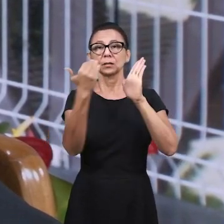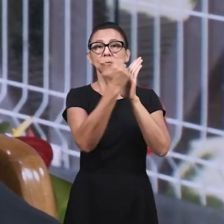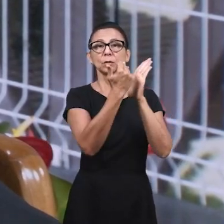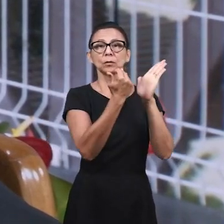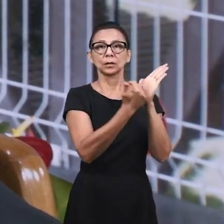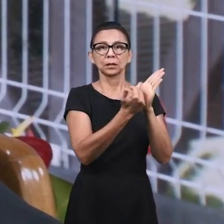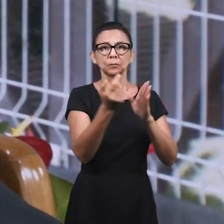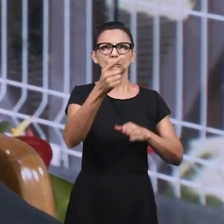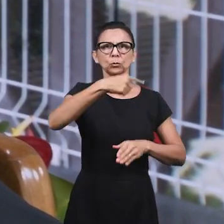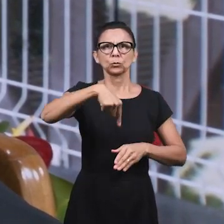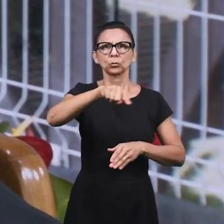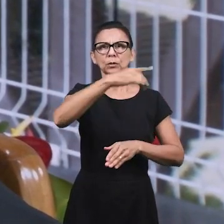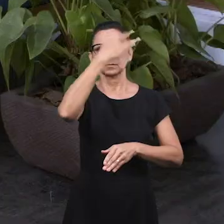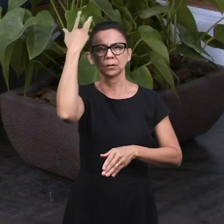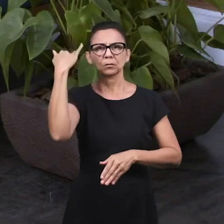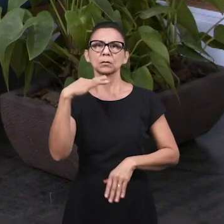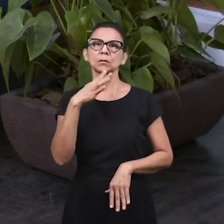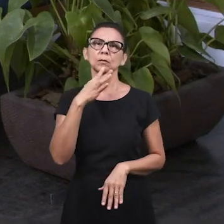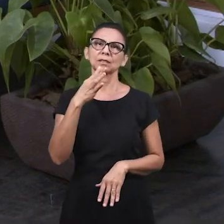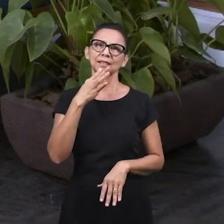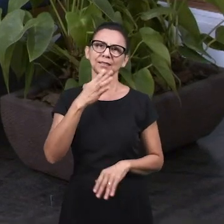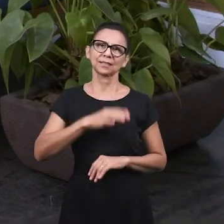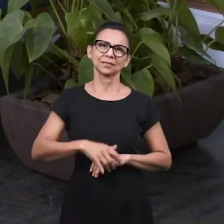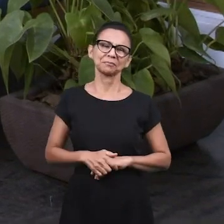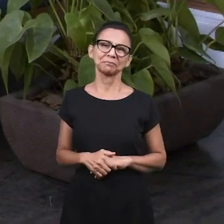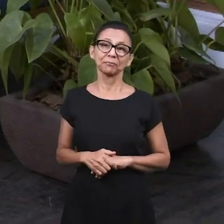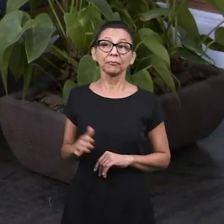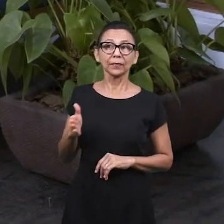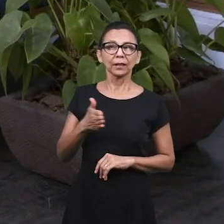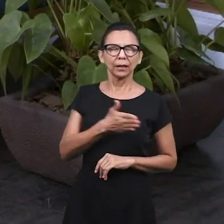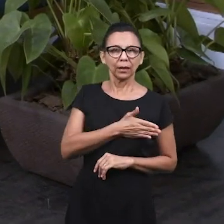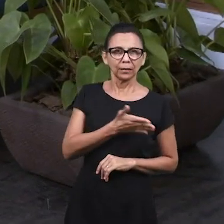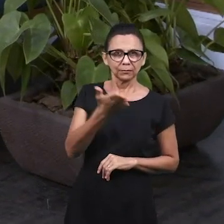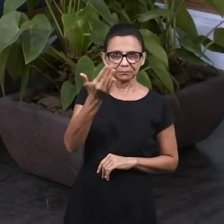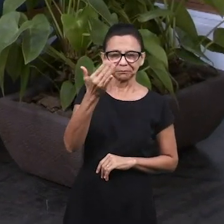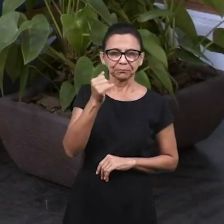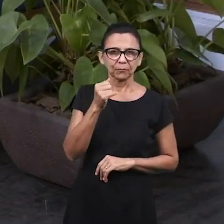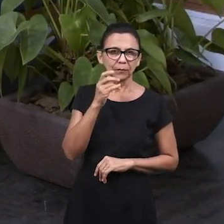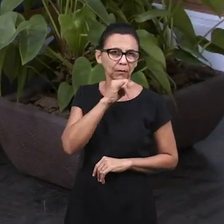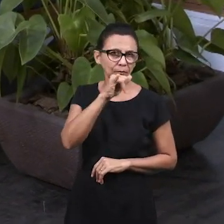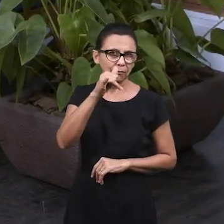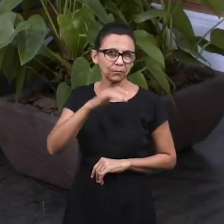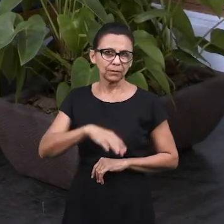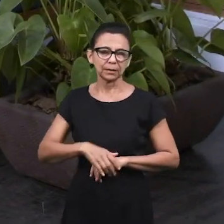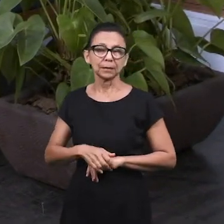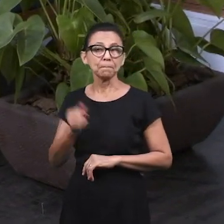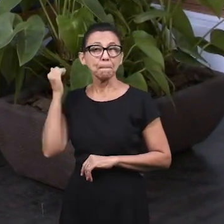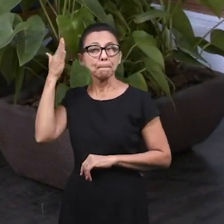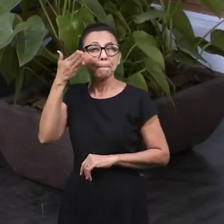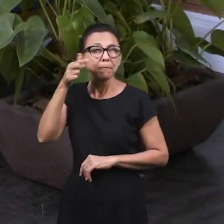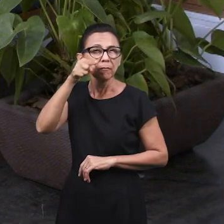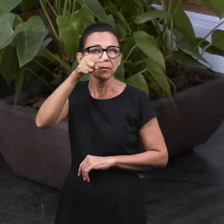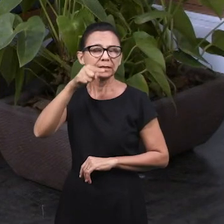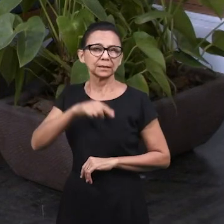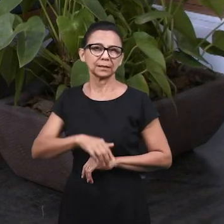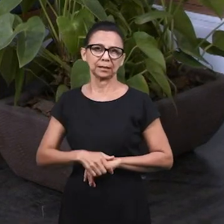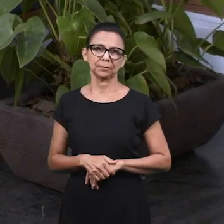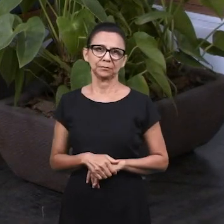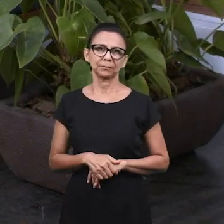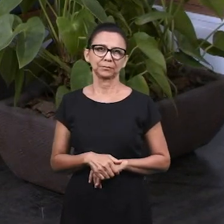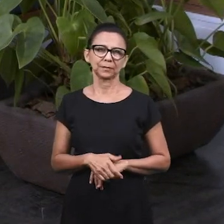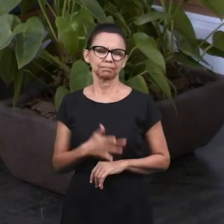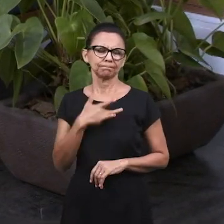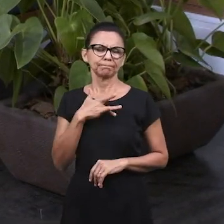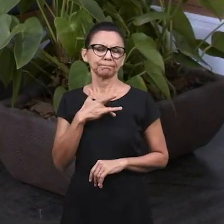cette programmation avec vos connaissances. Maintenant, je m'adresse à vous qui avez été